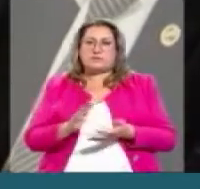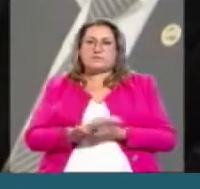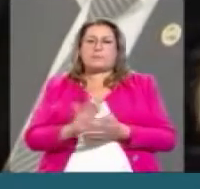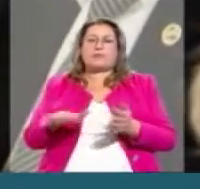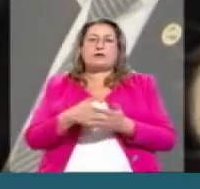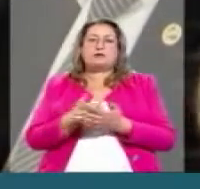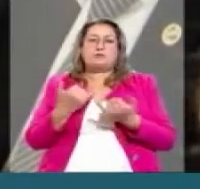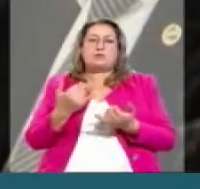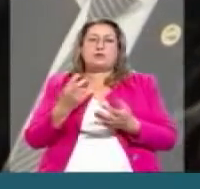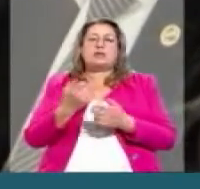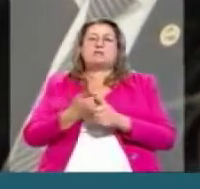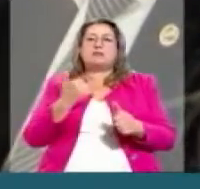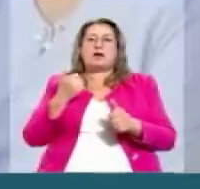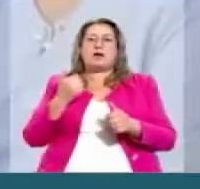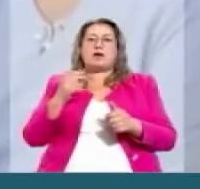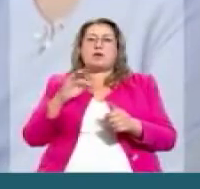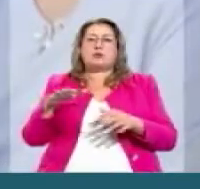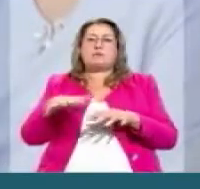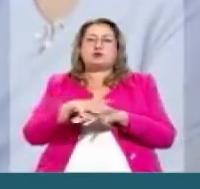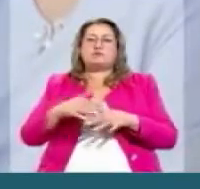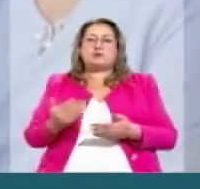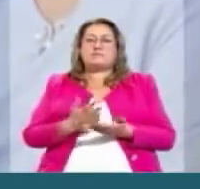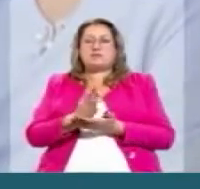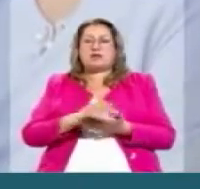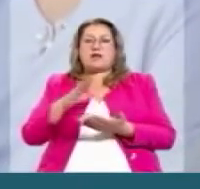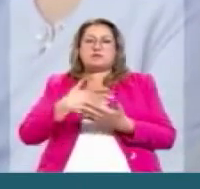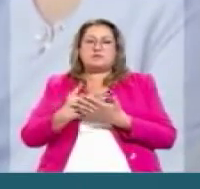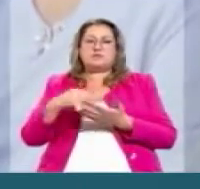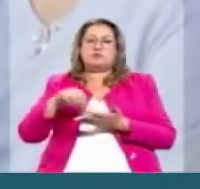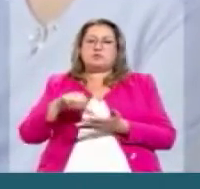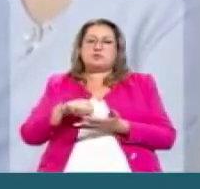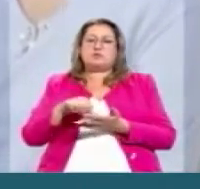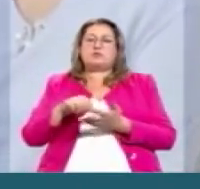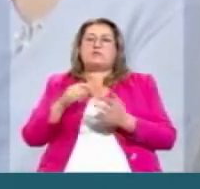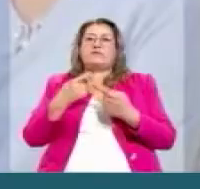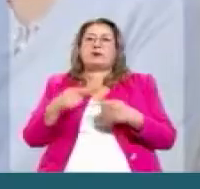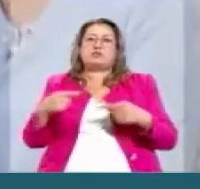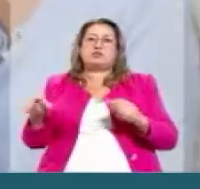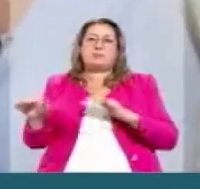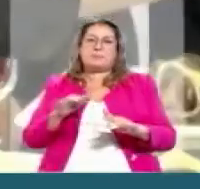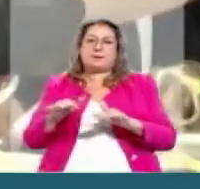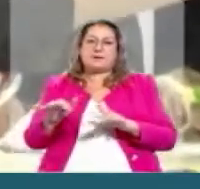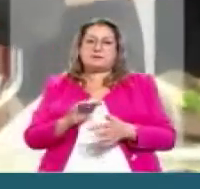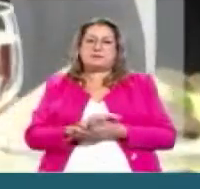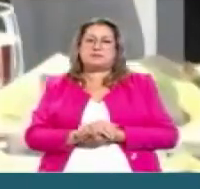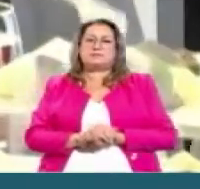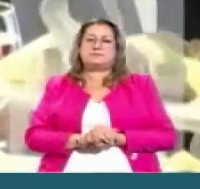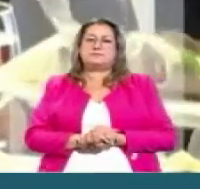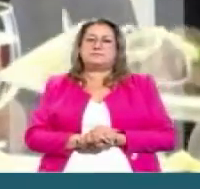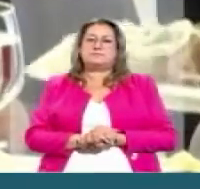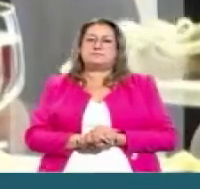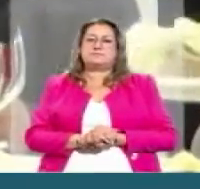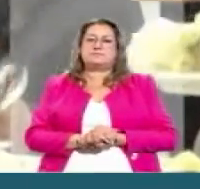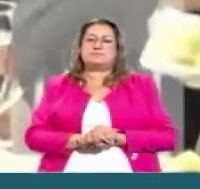қалыс қалмай, ардагерлер түрлі іс-шараларға белсенді түрде атсалысып жүр. Жастарға бағыт-бағдар беріп, патриоттық рух қалыптастыруда